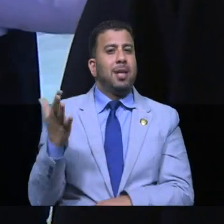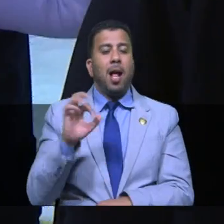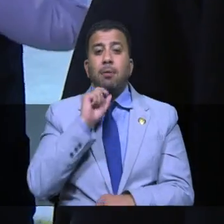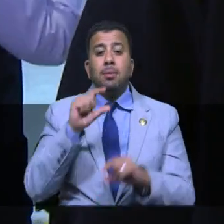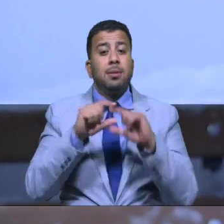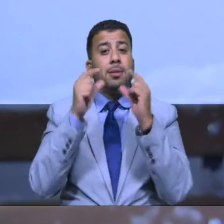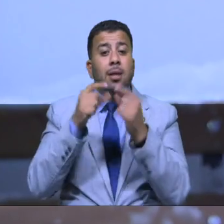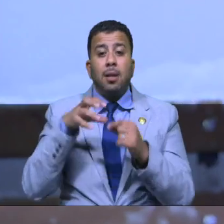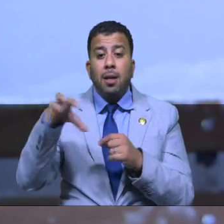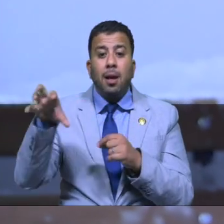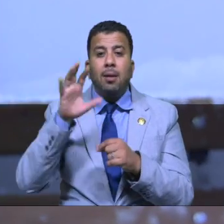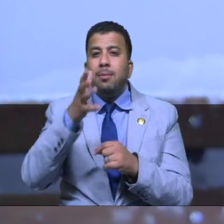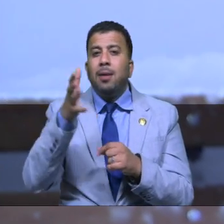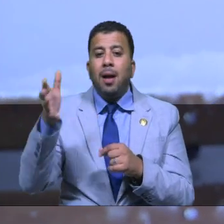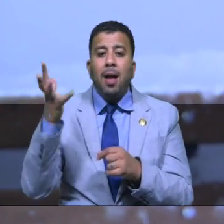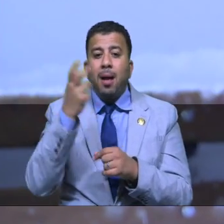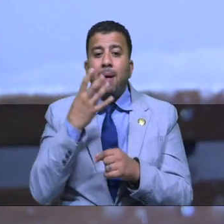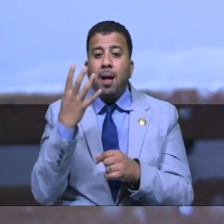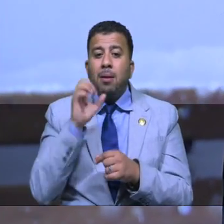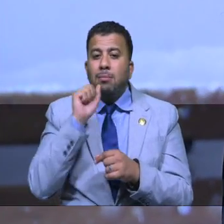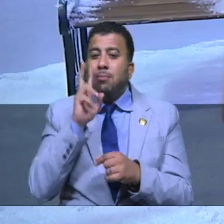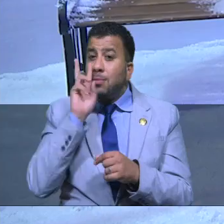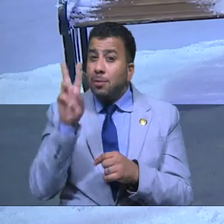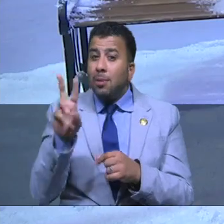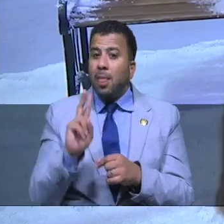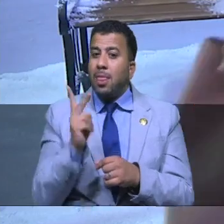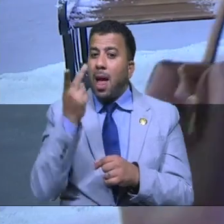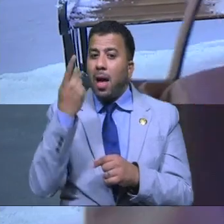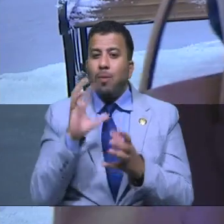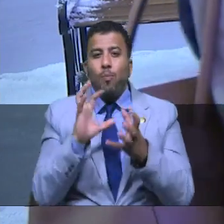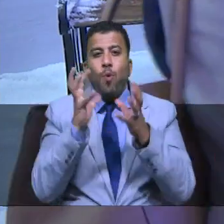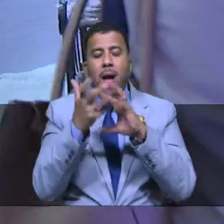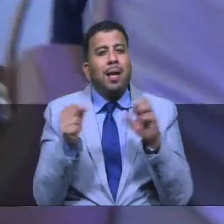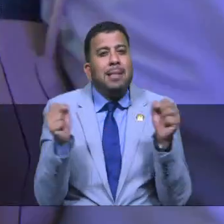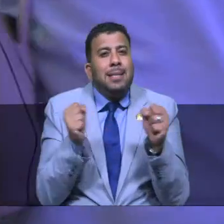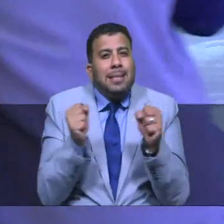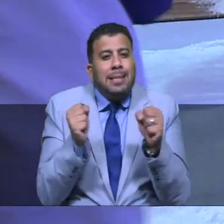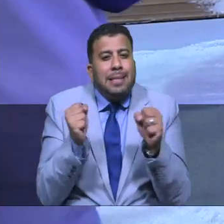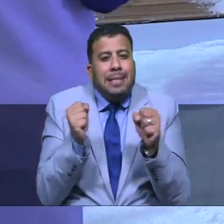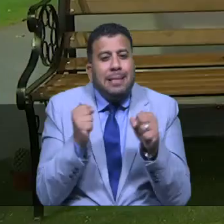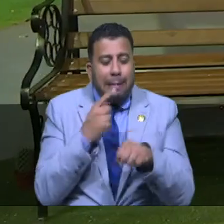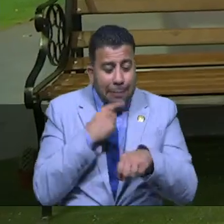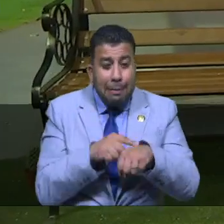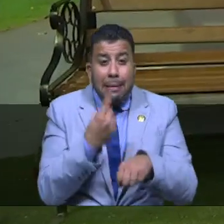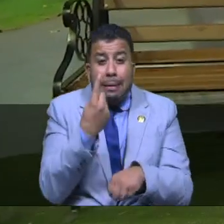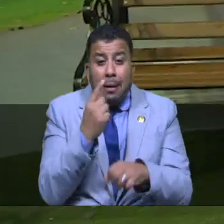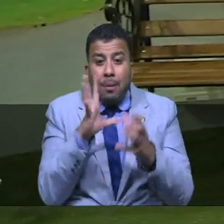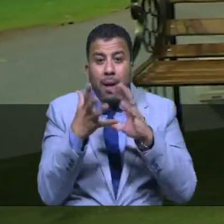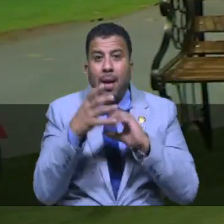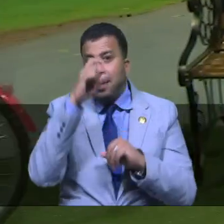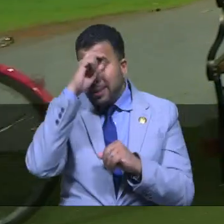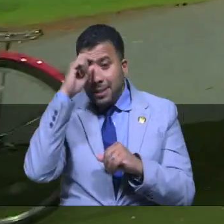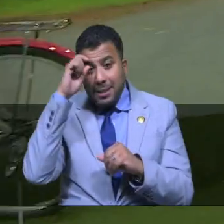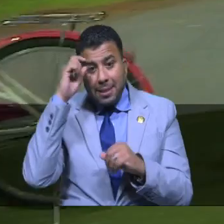إلى ركن الفصول الأربعة ليحظى بتجربة التغير المناخي السنوي خلال دقائق معدودة فقط،